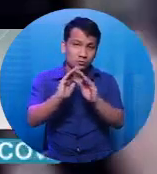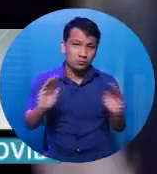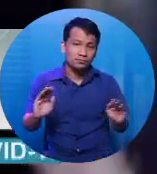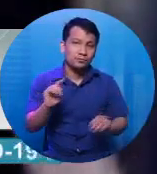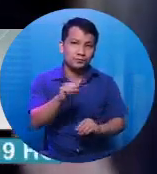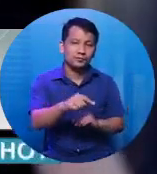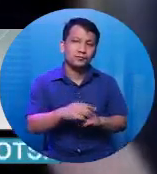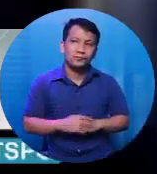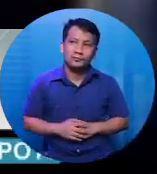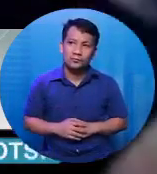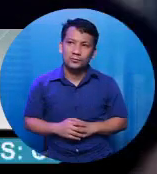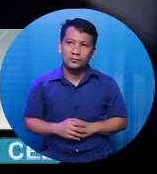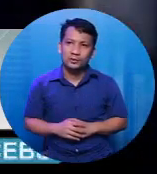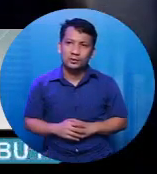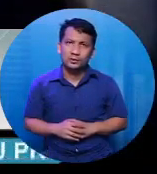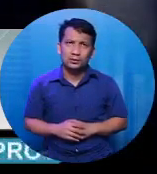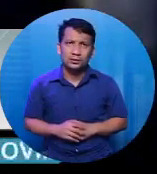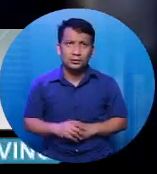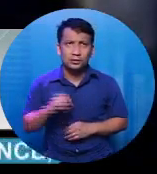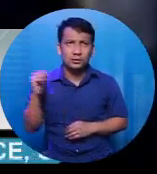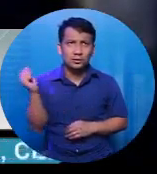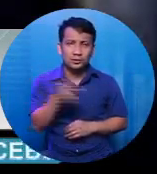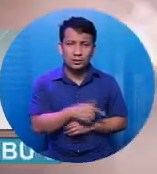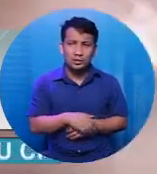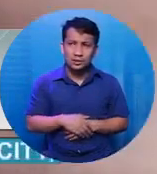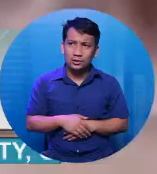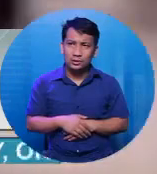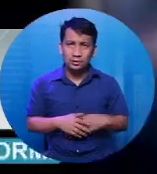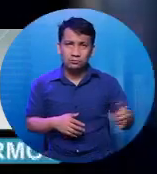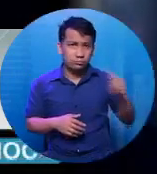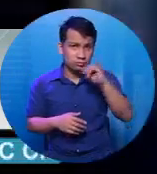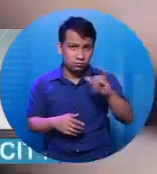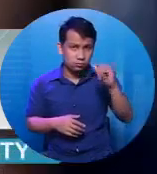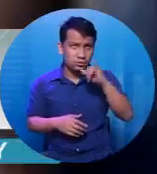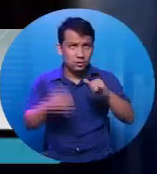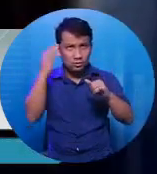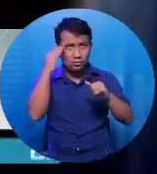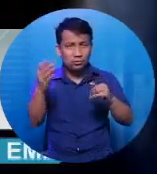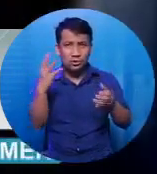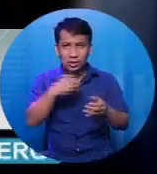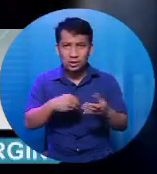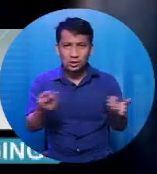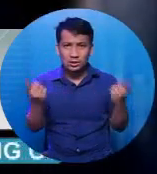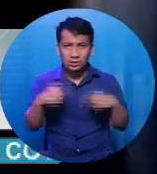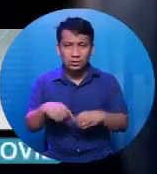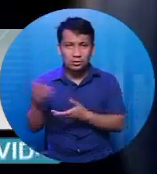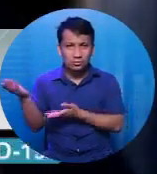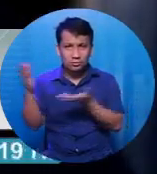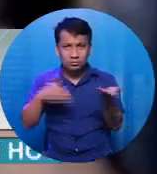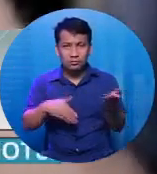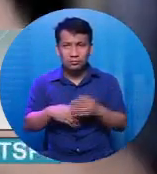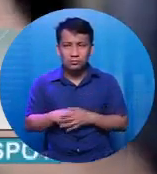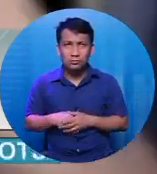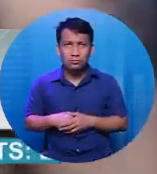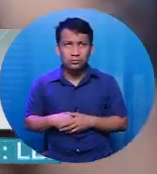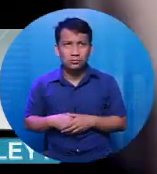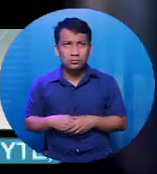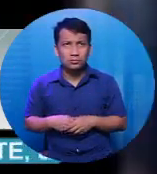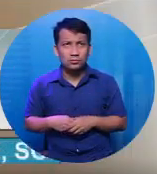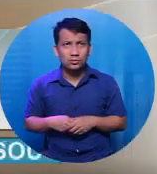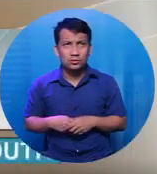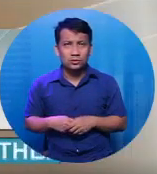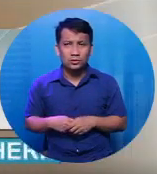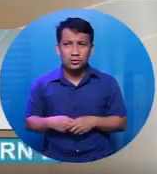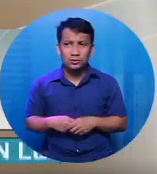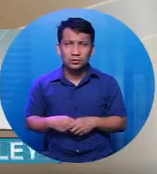natin. Okay. Na lasing kayo, okay. At di ko alam kung sino yung naghatid sa kanya. Ma'am, bago tayo